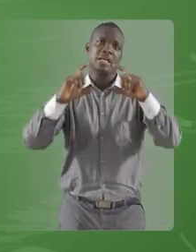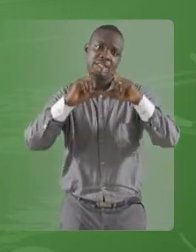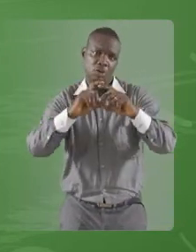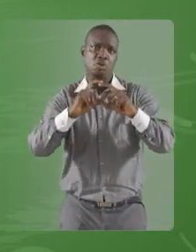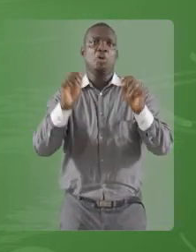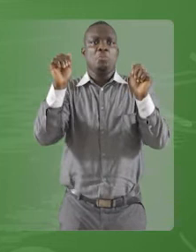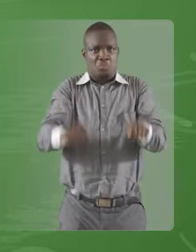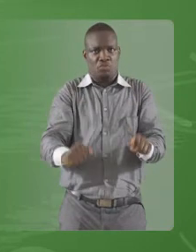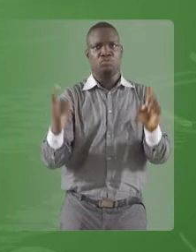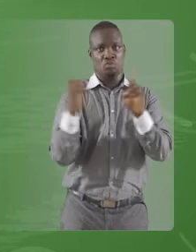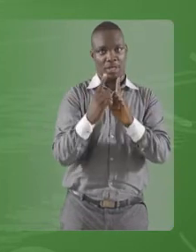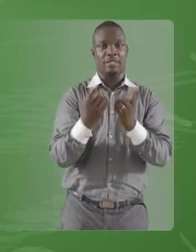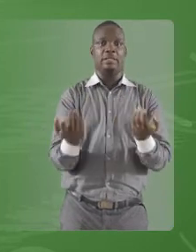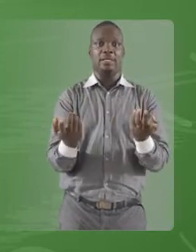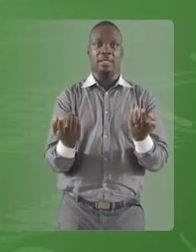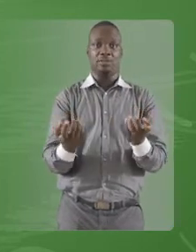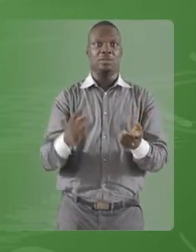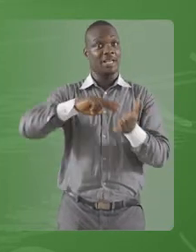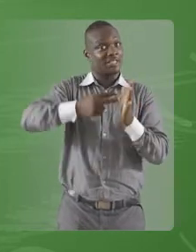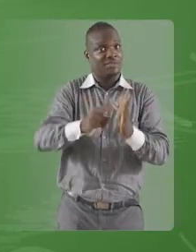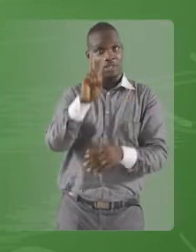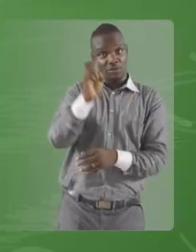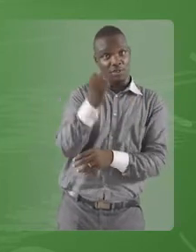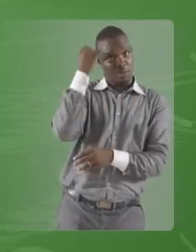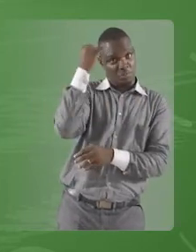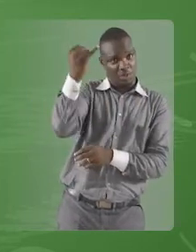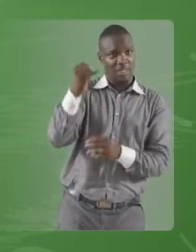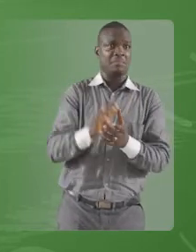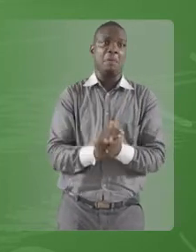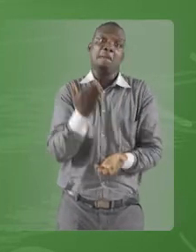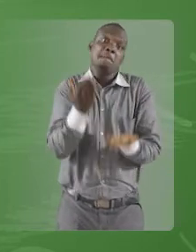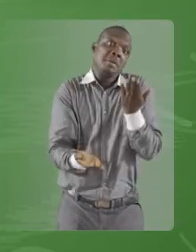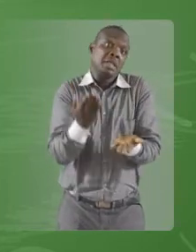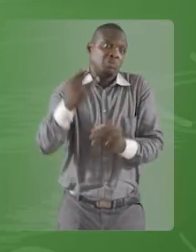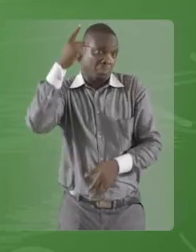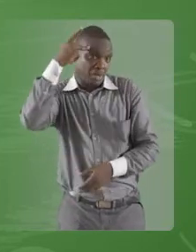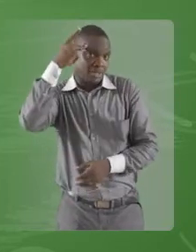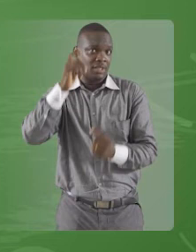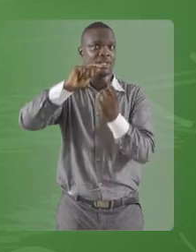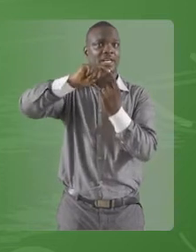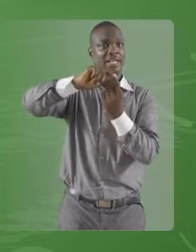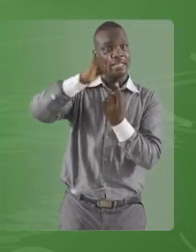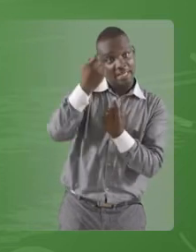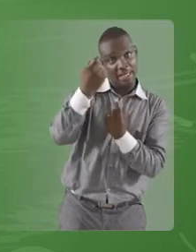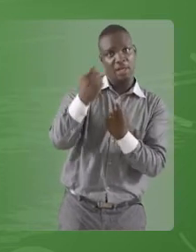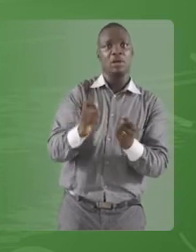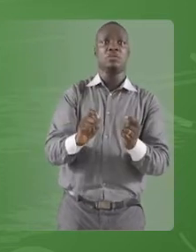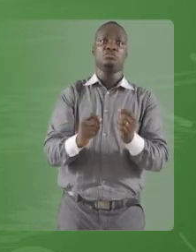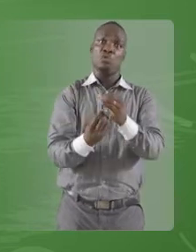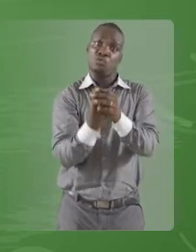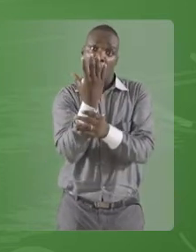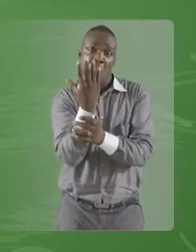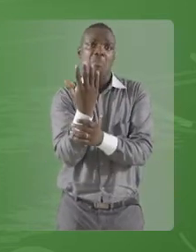la deuxième hypothèse s'ensuit pour dire que peut-être que la graine se forme à partir de la rencontre des